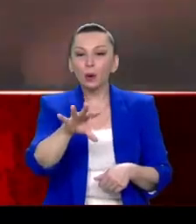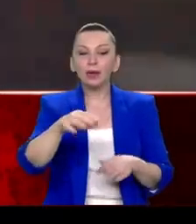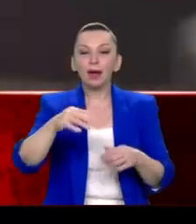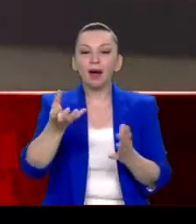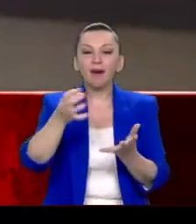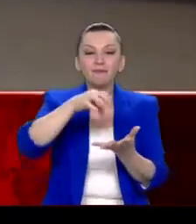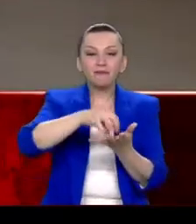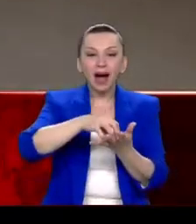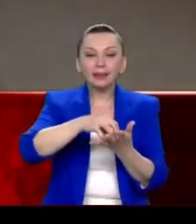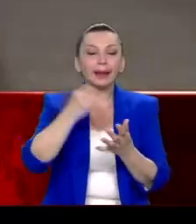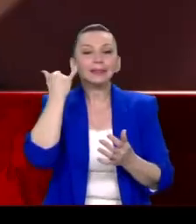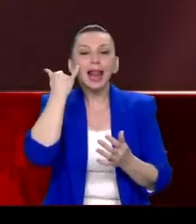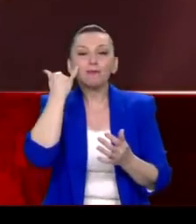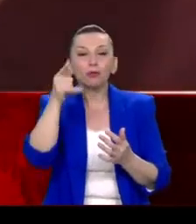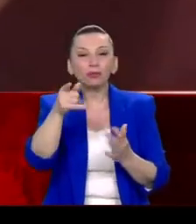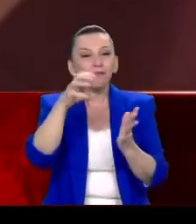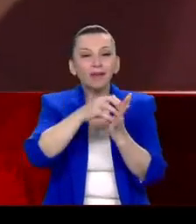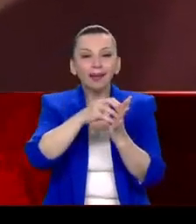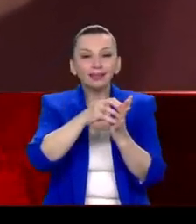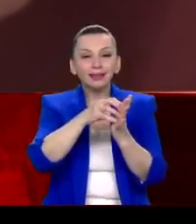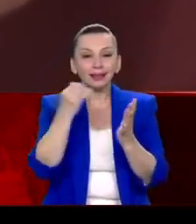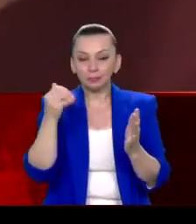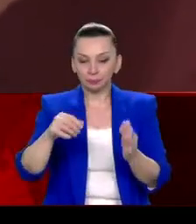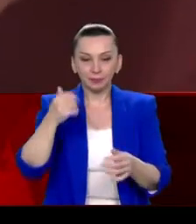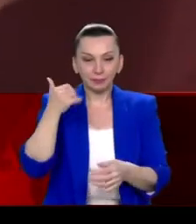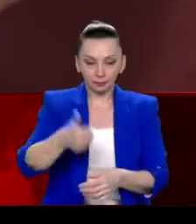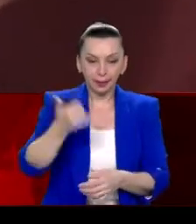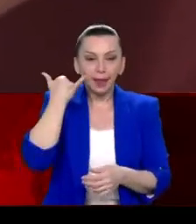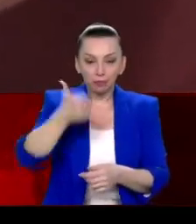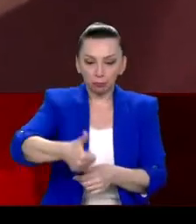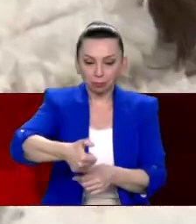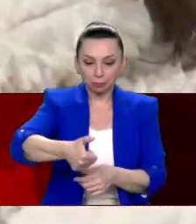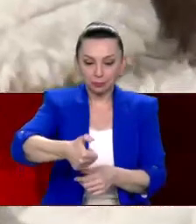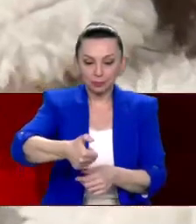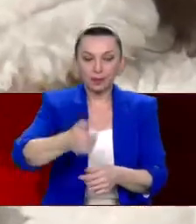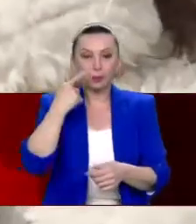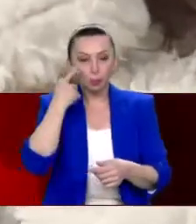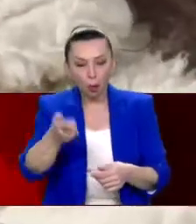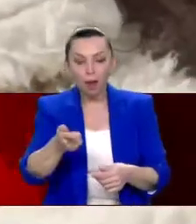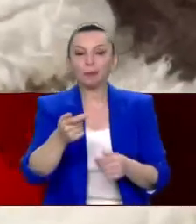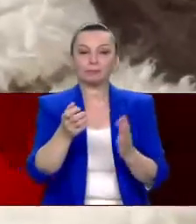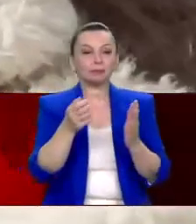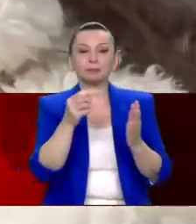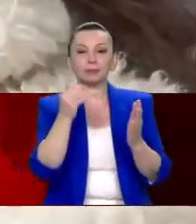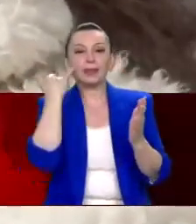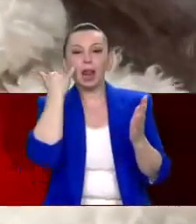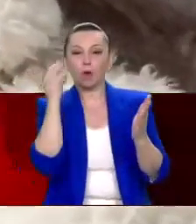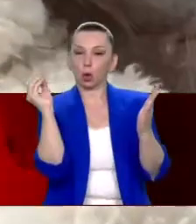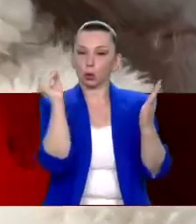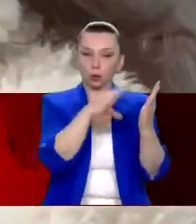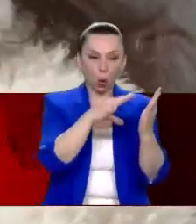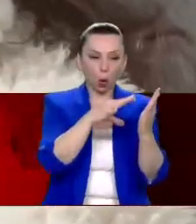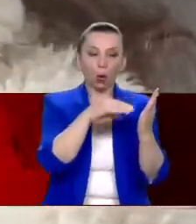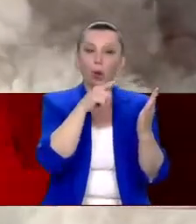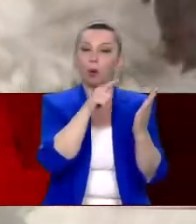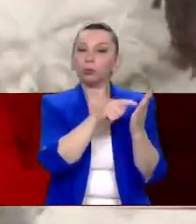bakma uygulamasına tıkladığınız zaman sisteminizi ele geçirebilirler. Alışveriş yapmaya bile kol kararlı geldik. Hani kart